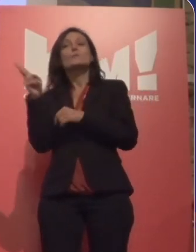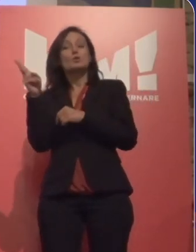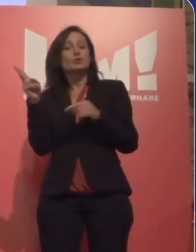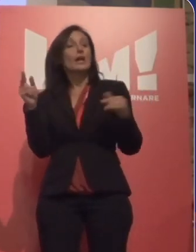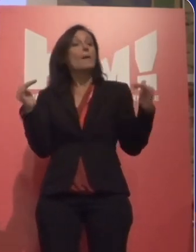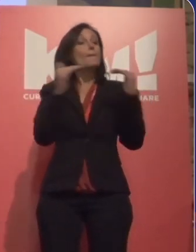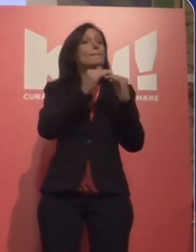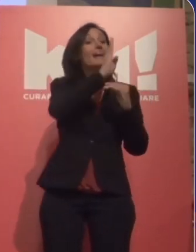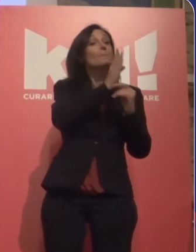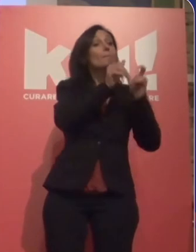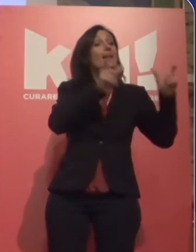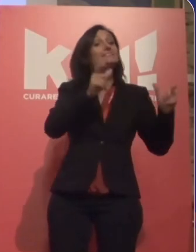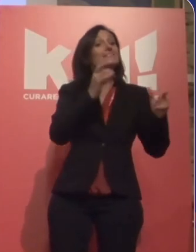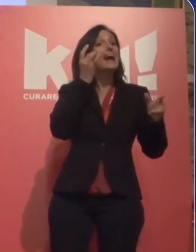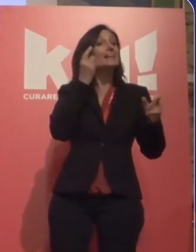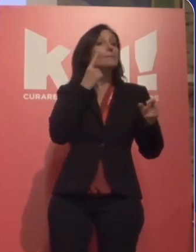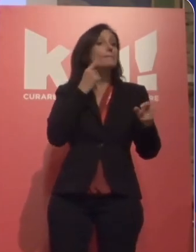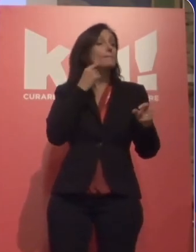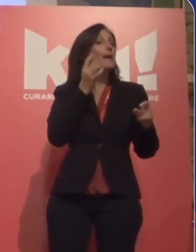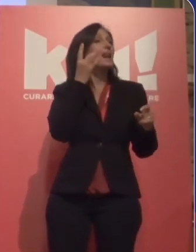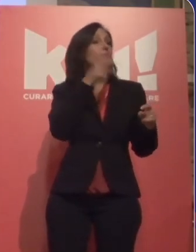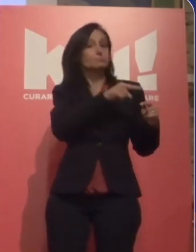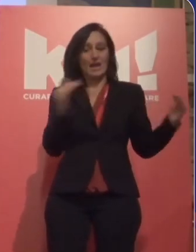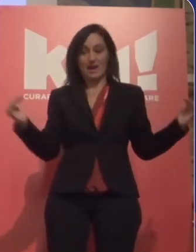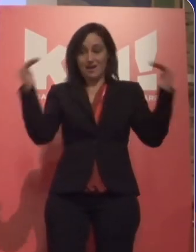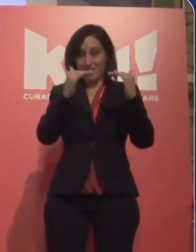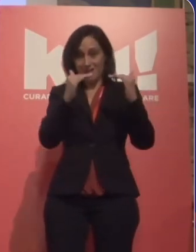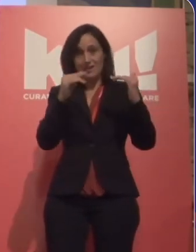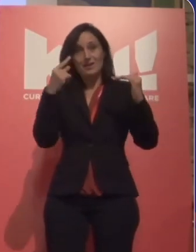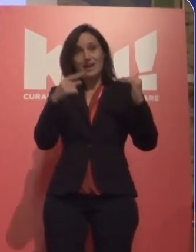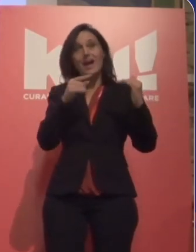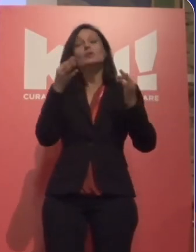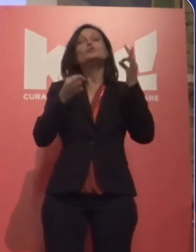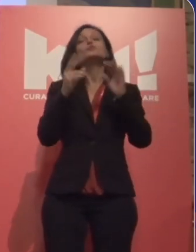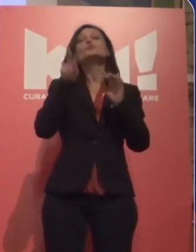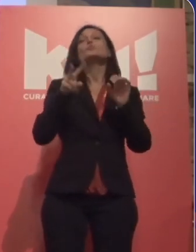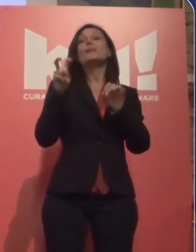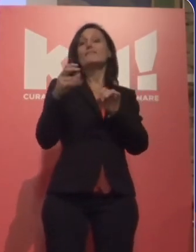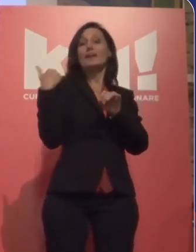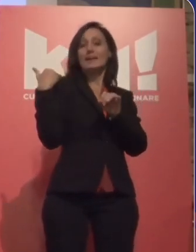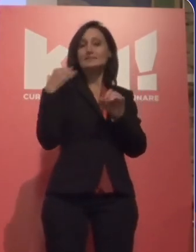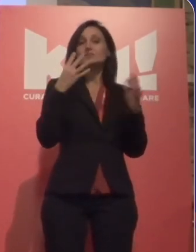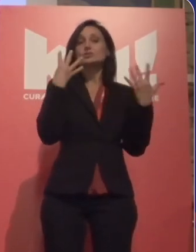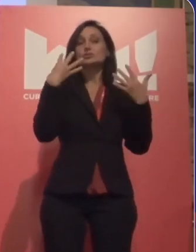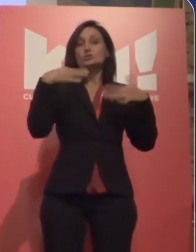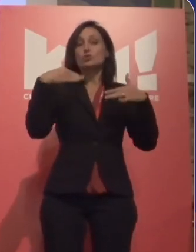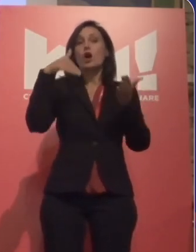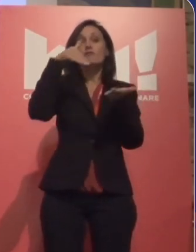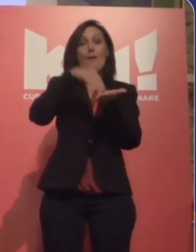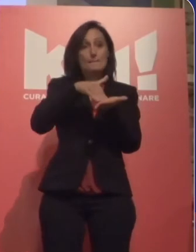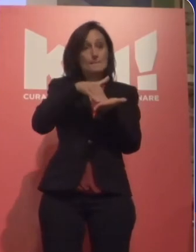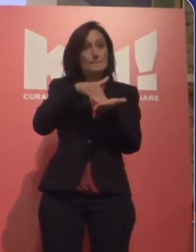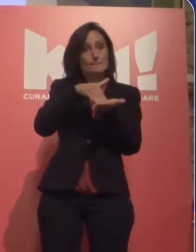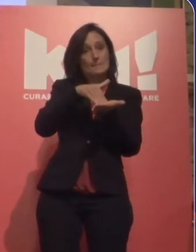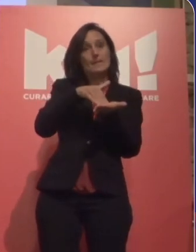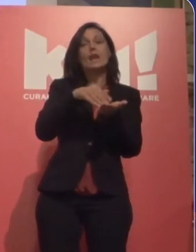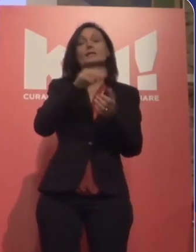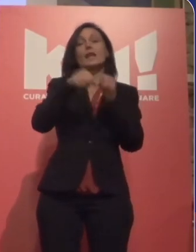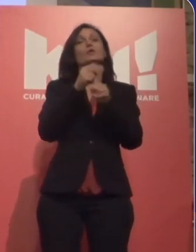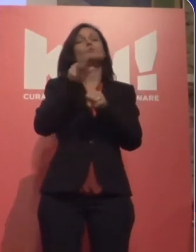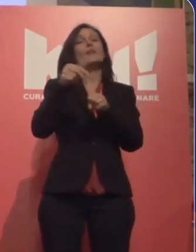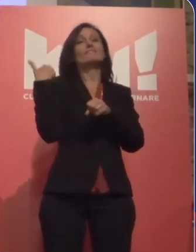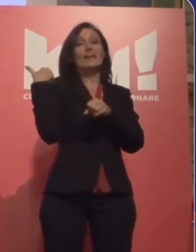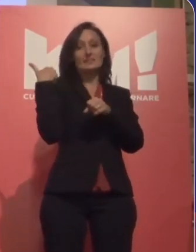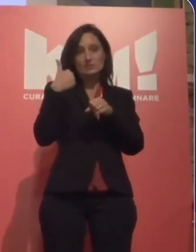2020 oltre 9.200 di essi sarebbero ancora stati vivi la banca mondiale che non è